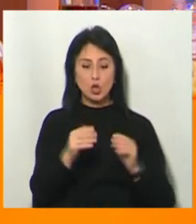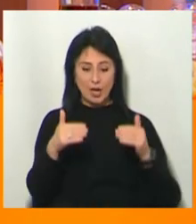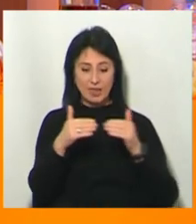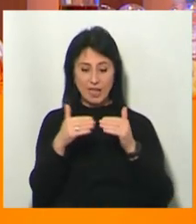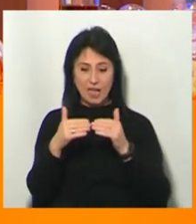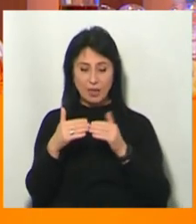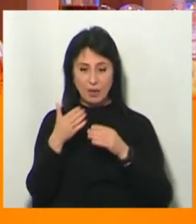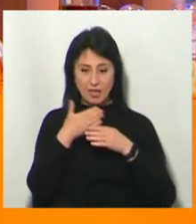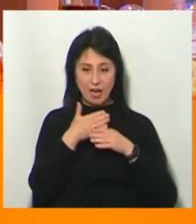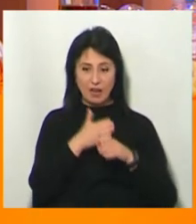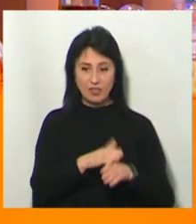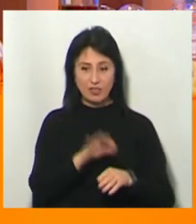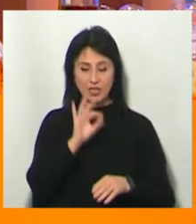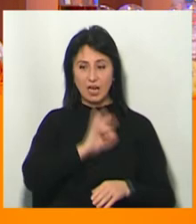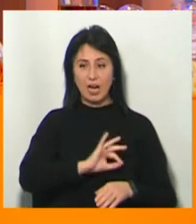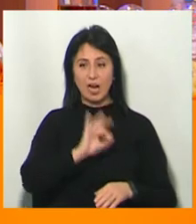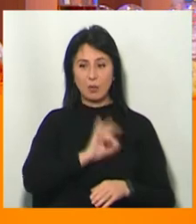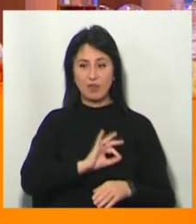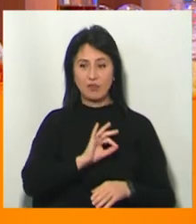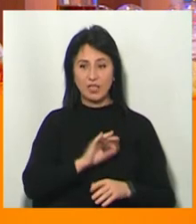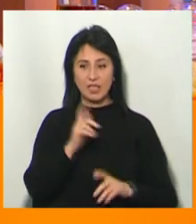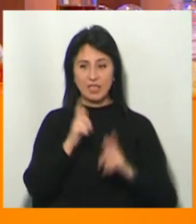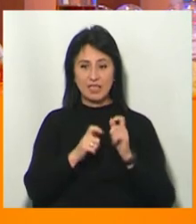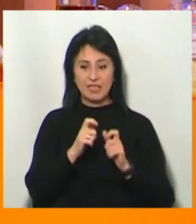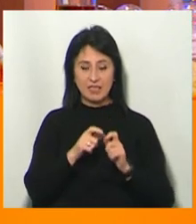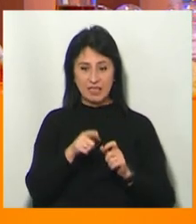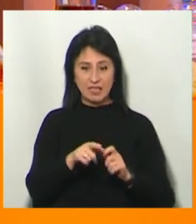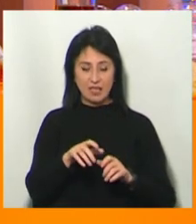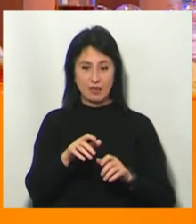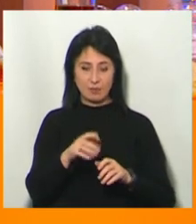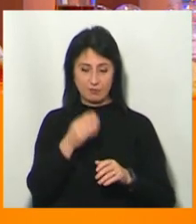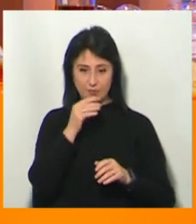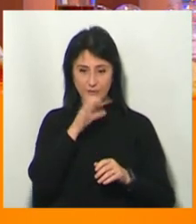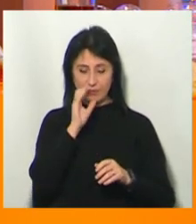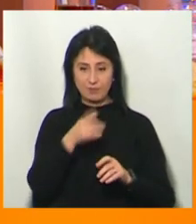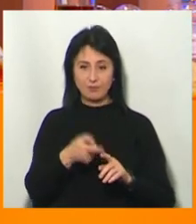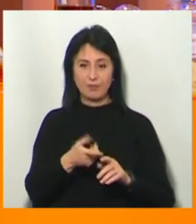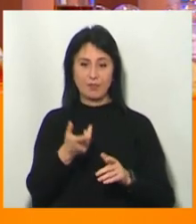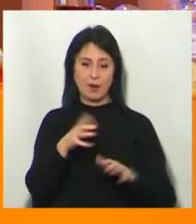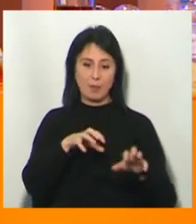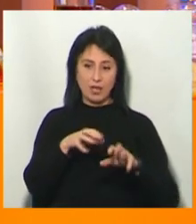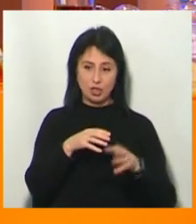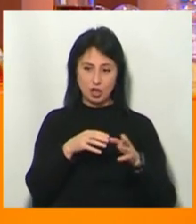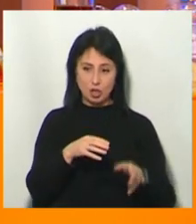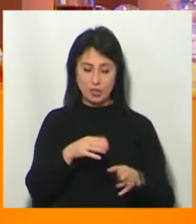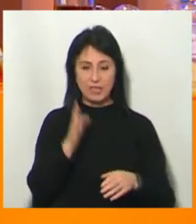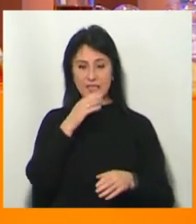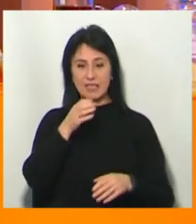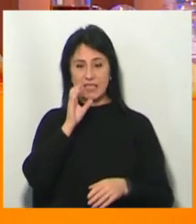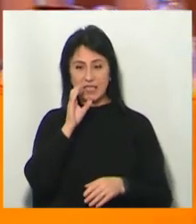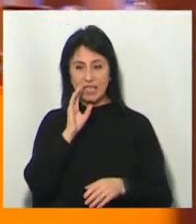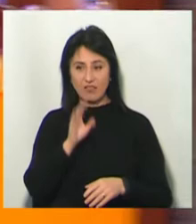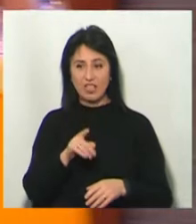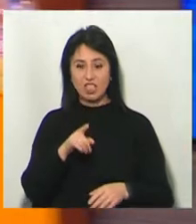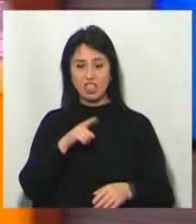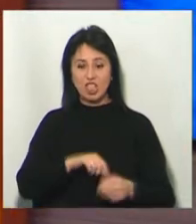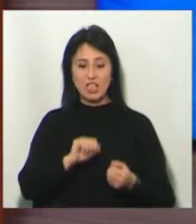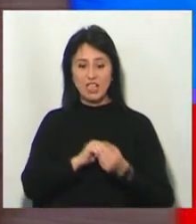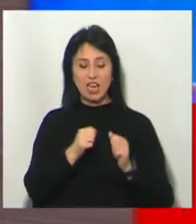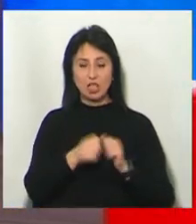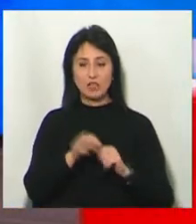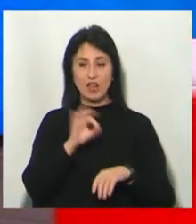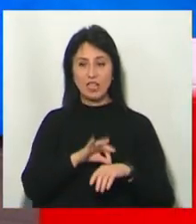თანაბრად გადავანაწილებთ, სწორად გამოვიყენებთ რძის ფერმენტირებულ პროდუქტებს, ადეკვატური რაოდენობით მივიღებთ წყალს, იმიტომ რომ